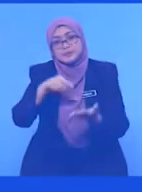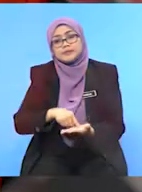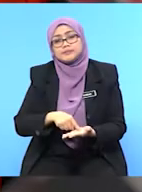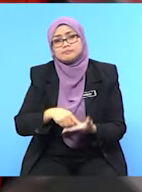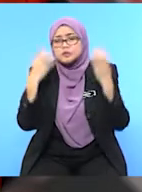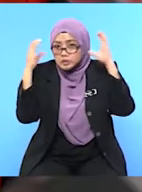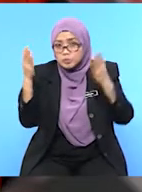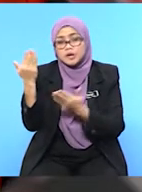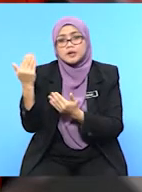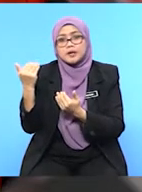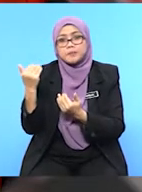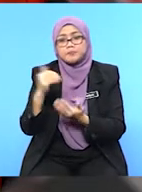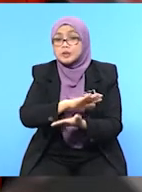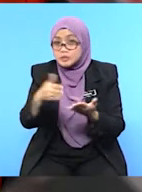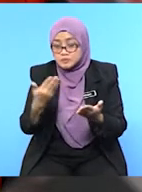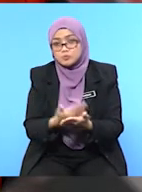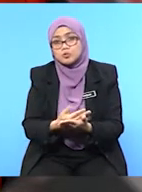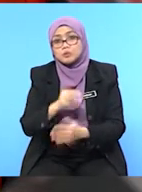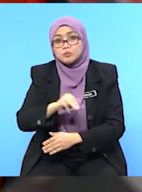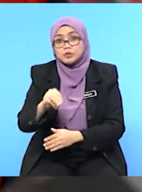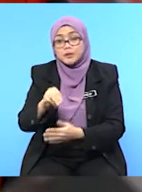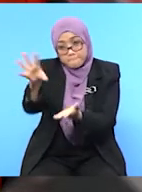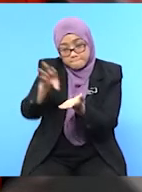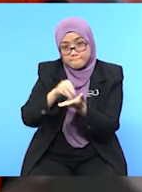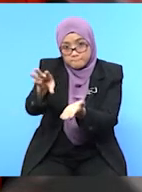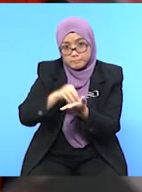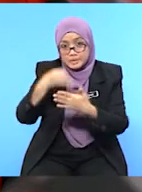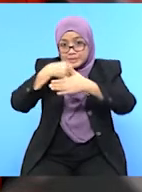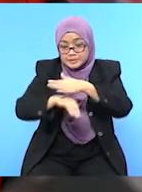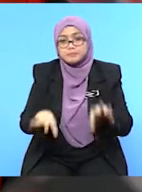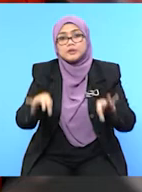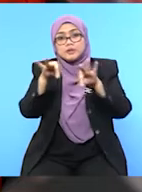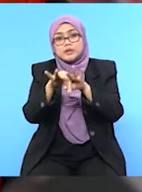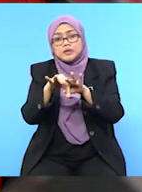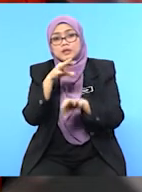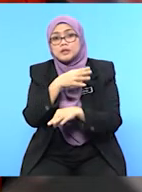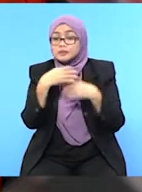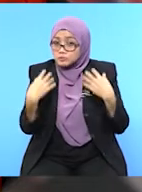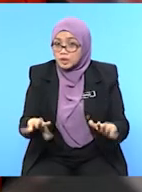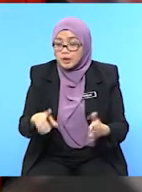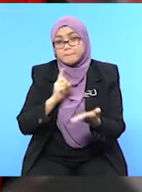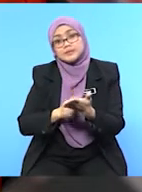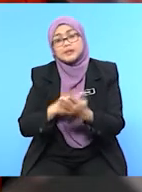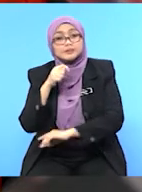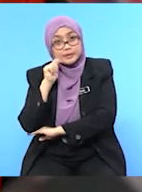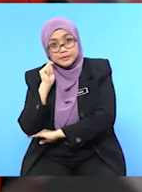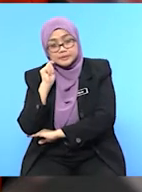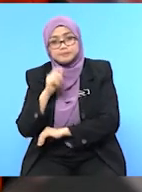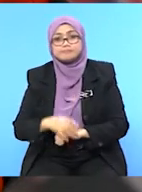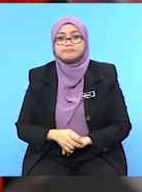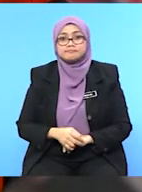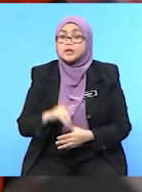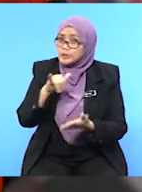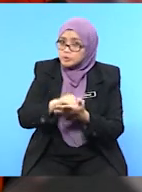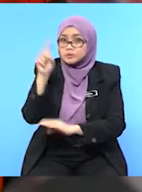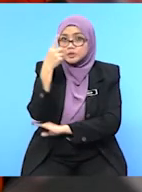dicegah harap kamu semua telah mencatat isi penting dan memahami pekaru yang telah dibincangkan pada episode kali ini Sekian